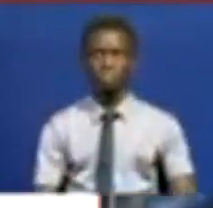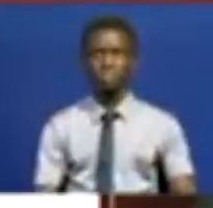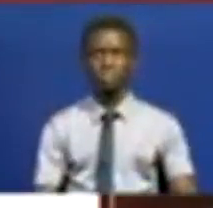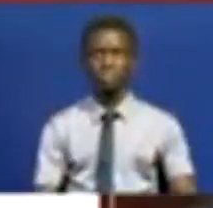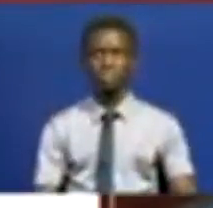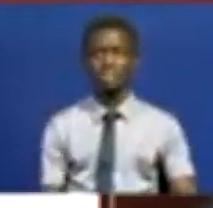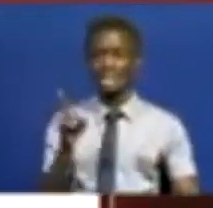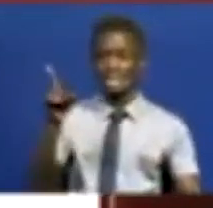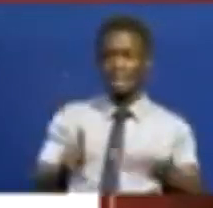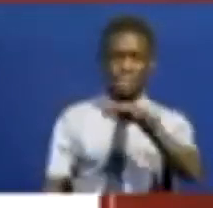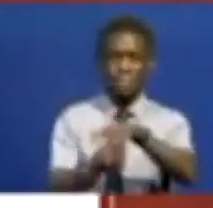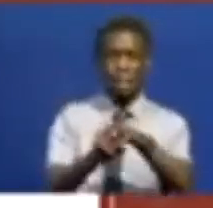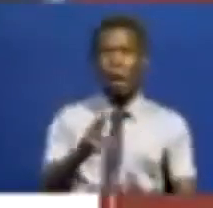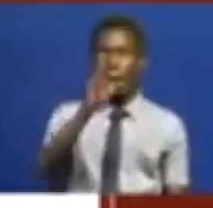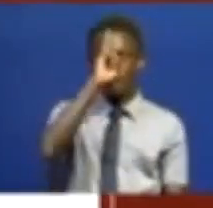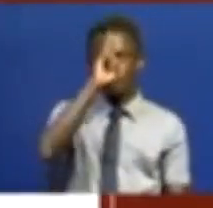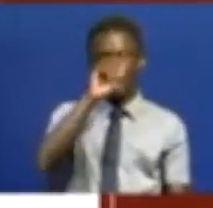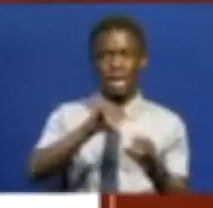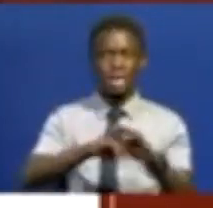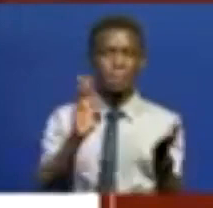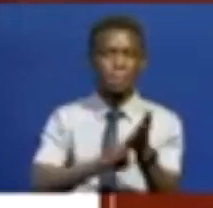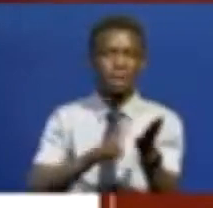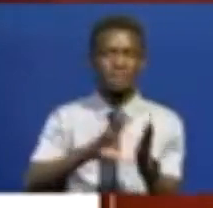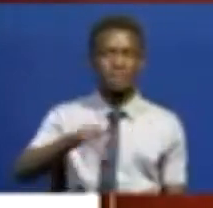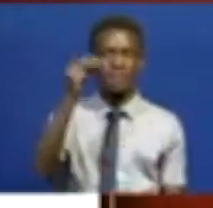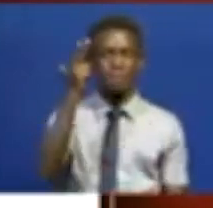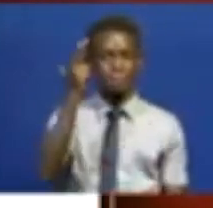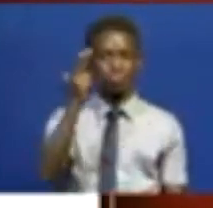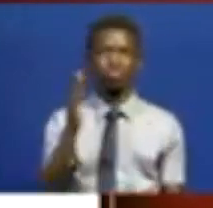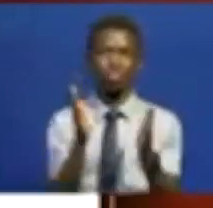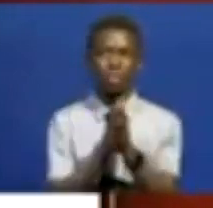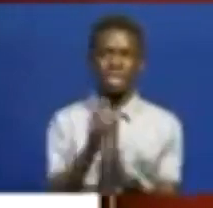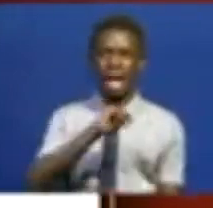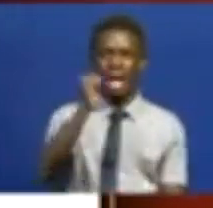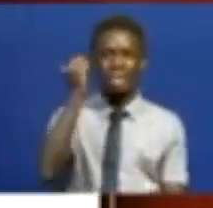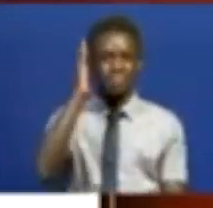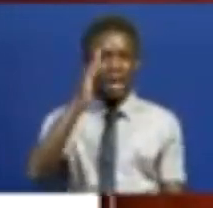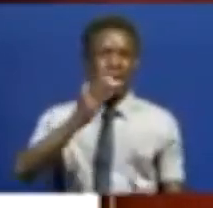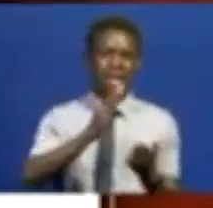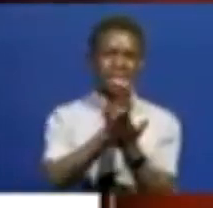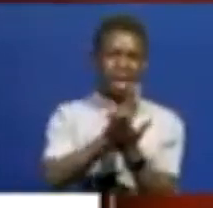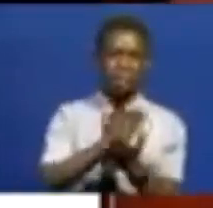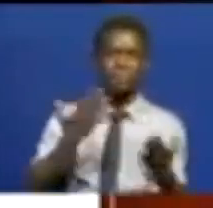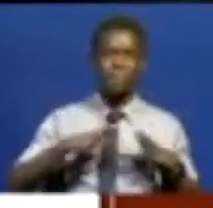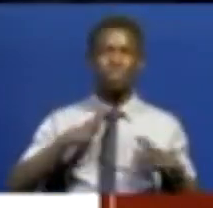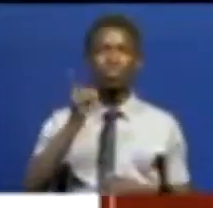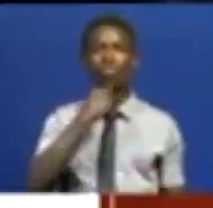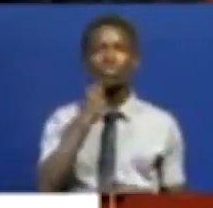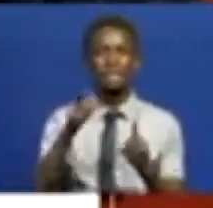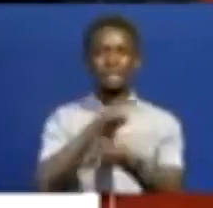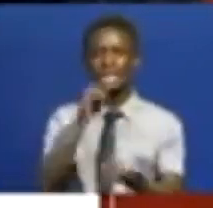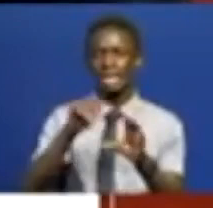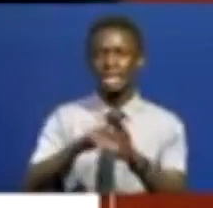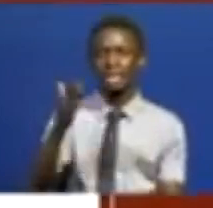haya najiri huku polisi katika kaunti ya Migori kinasa bastola na silaha butu kutoka kwa washukiwa waliouawa katika eneo la Suneka baada